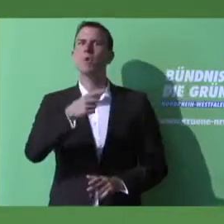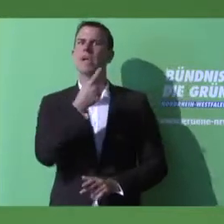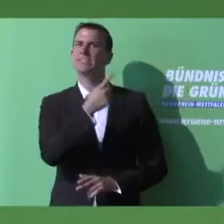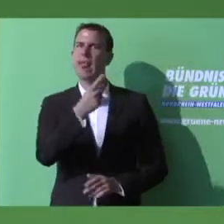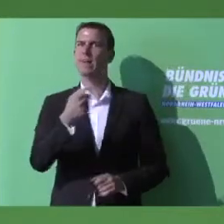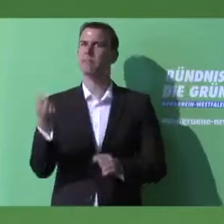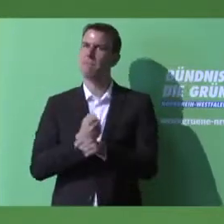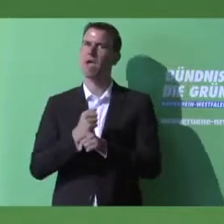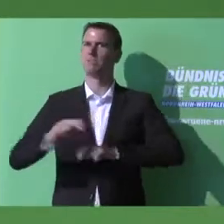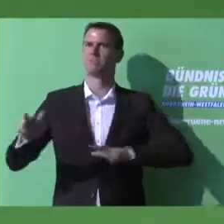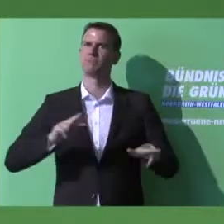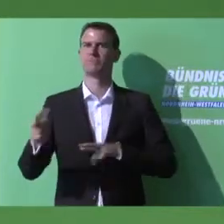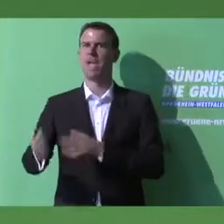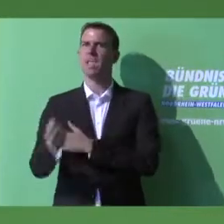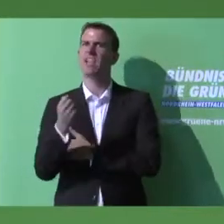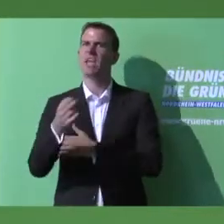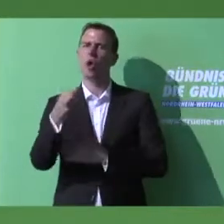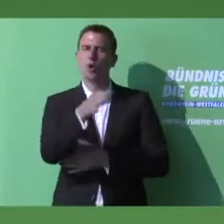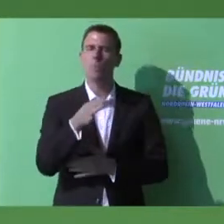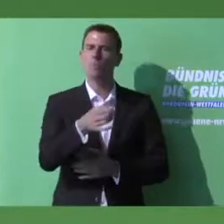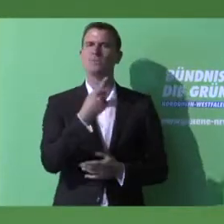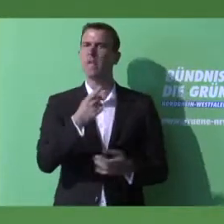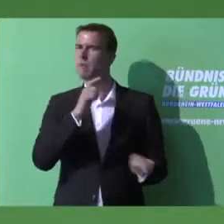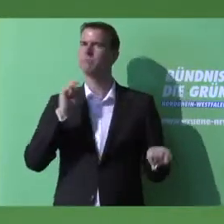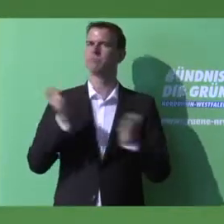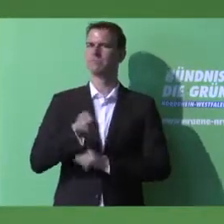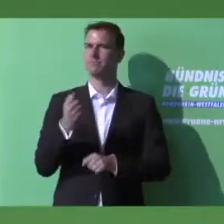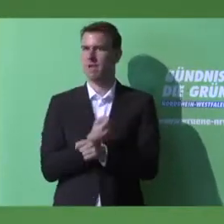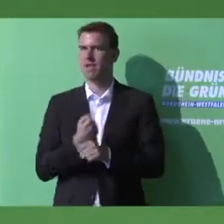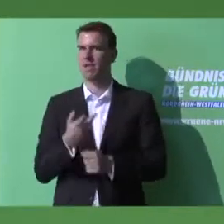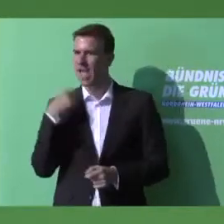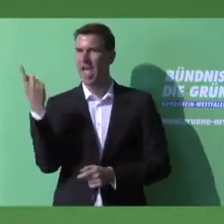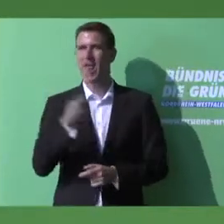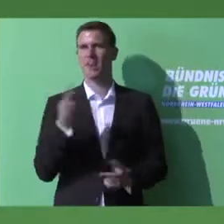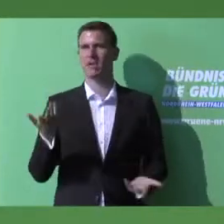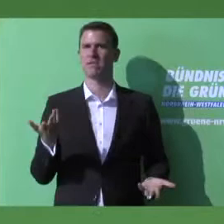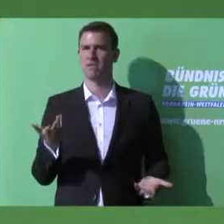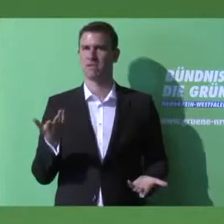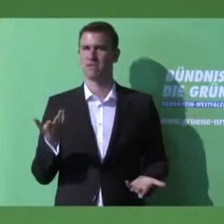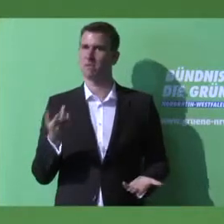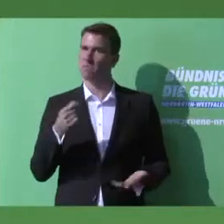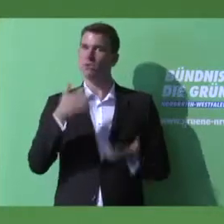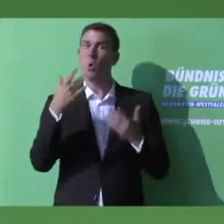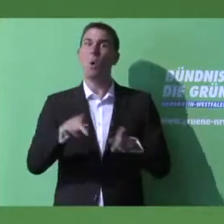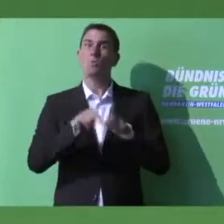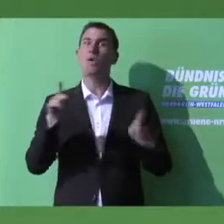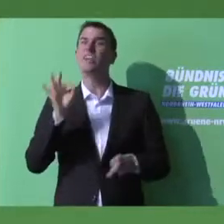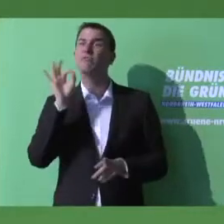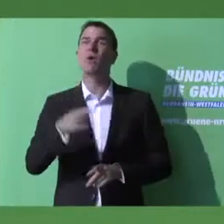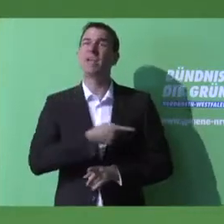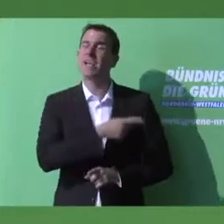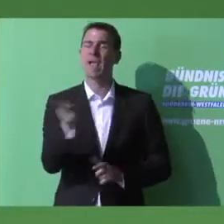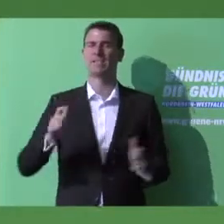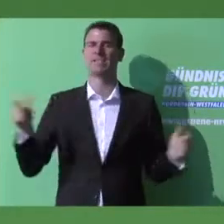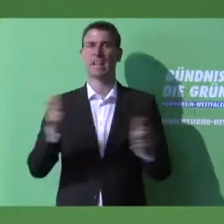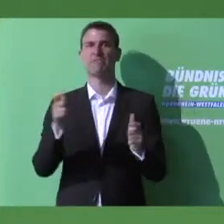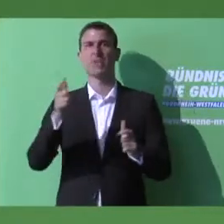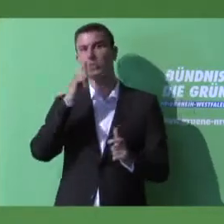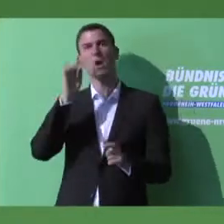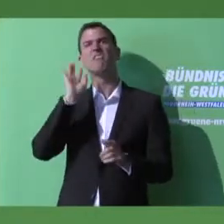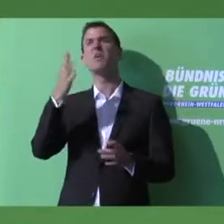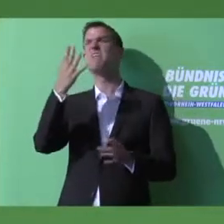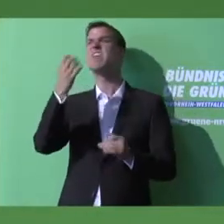und Bürger, der Kommunen und uns allen. Das ist ein Projekt für die ganze Gesellschaft und nicht für 4